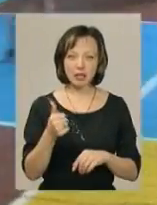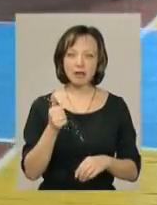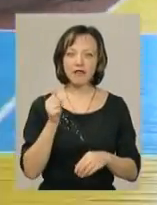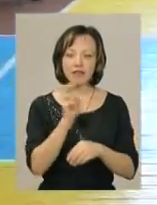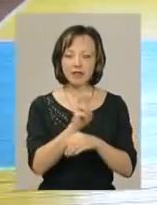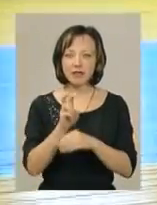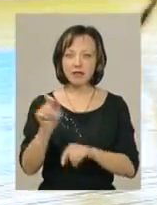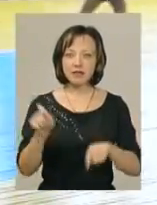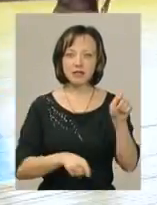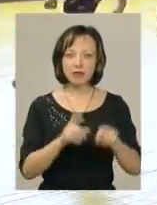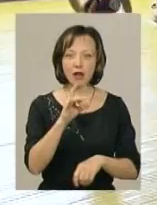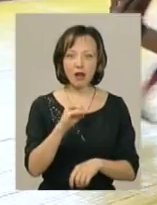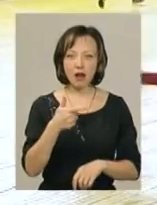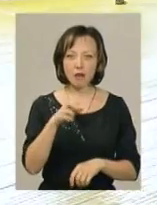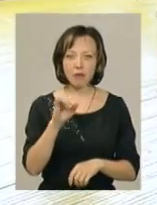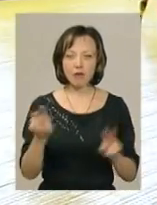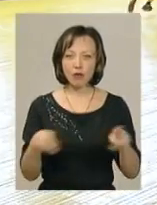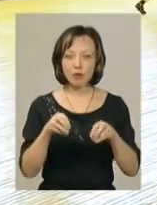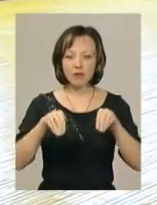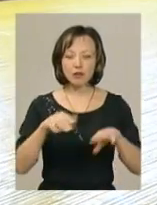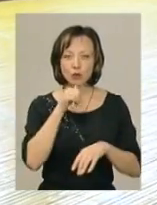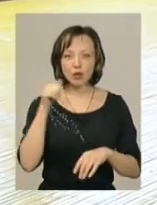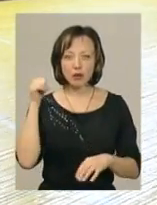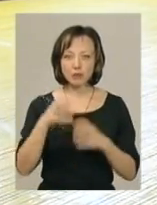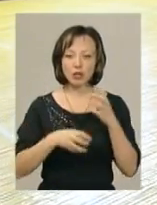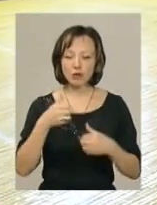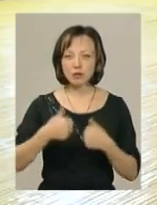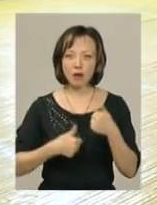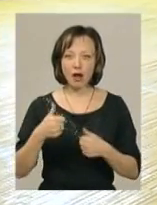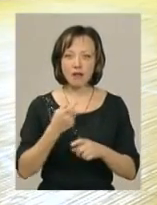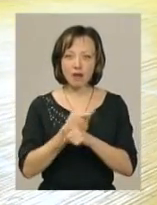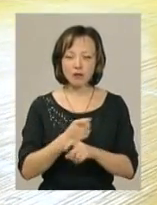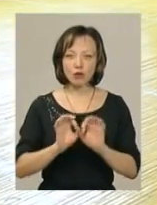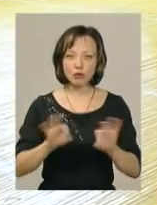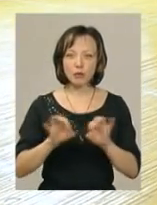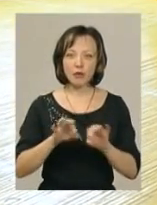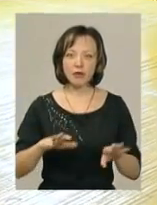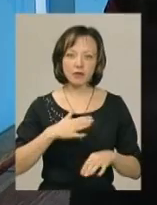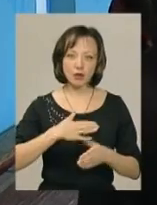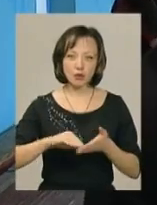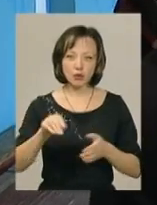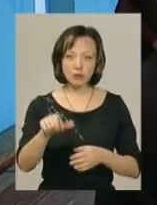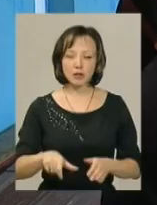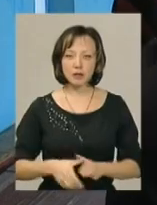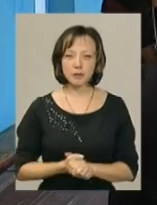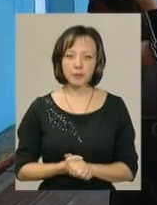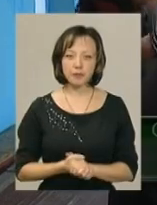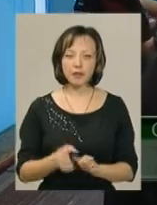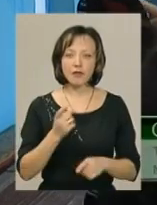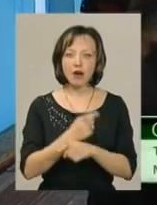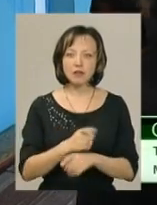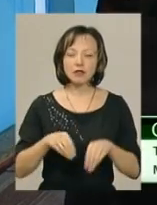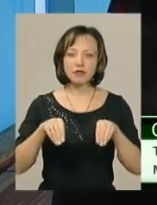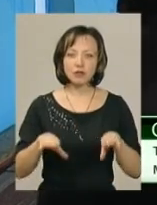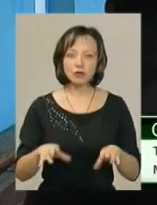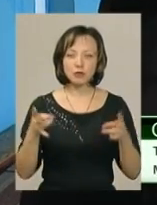відвідати тамтершній фестиваль регбі в клубі вирішили торік під час міжнародних змагань в Австрії, розповів Олександр Мігунов. Безпосередньо в Австрії вирішили,